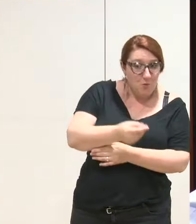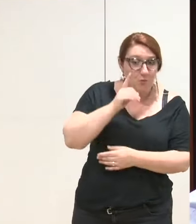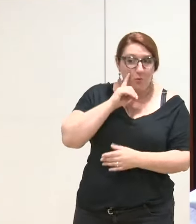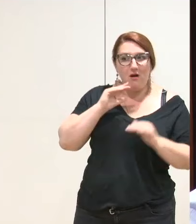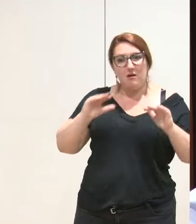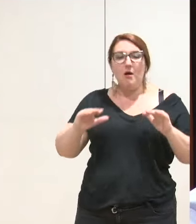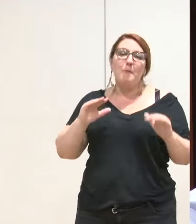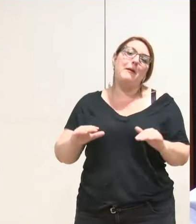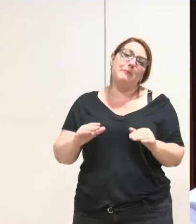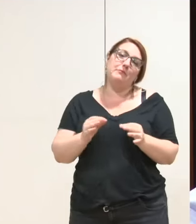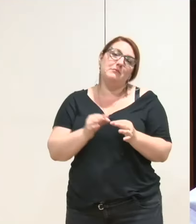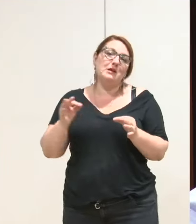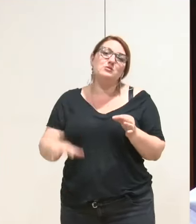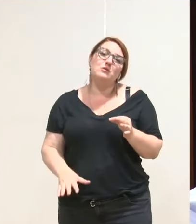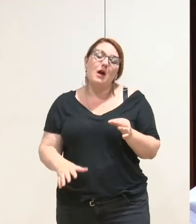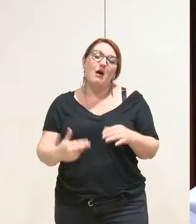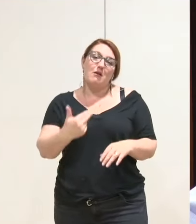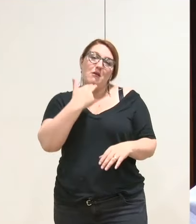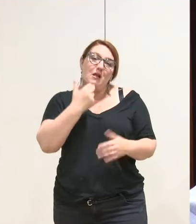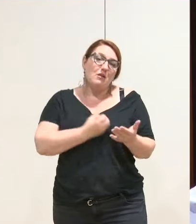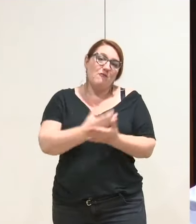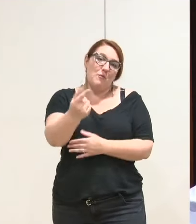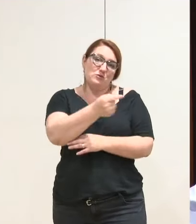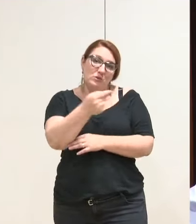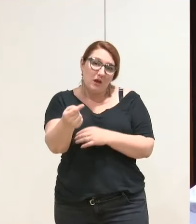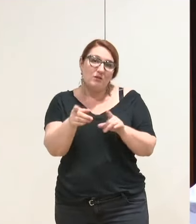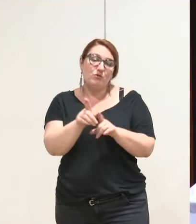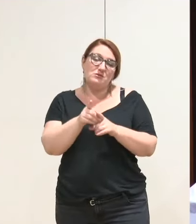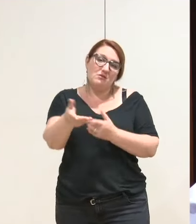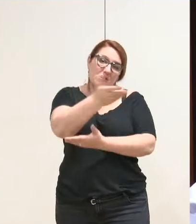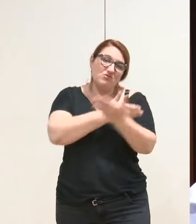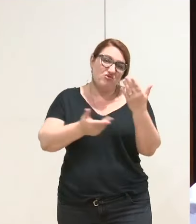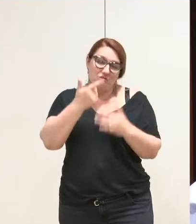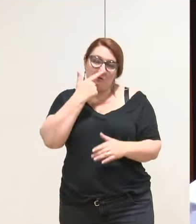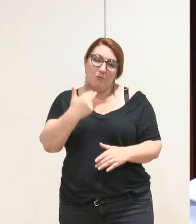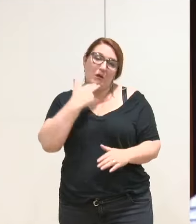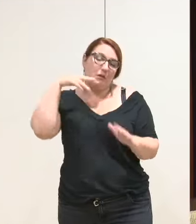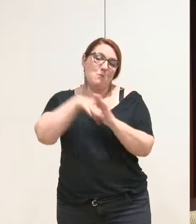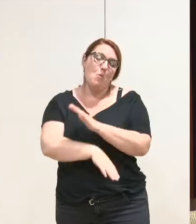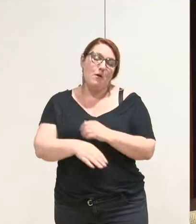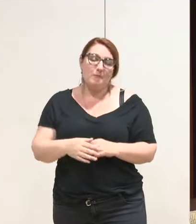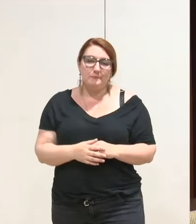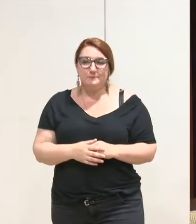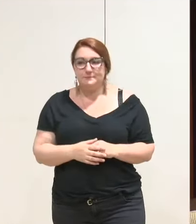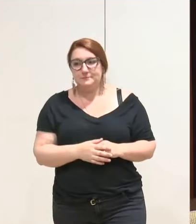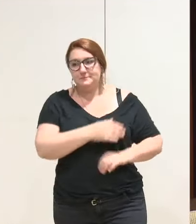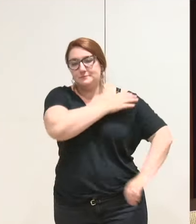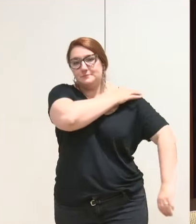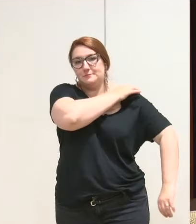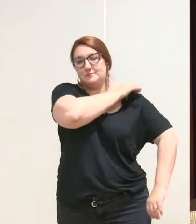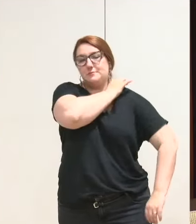pense nuit à la qualité et d'information et d'échange que nous aurions pu avoir avec ces mêmes avec ces mêmes